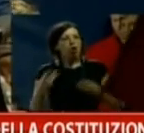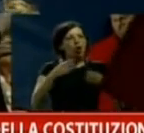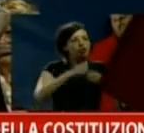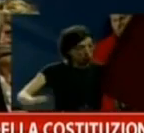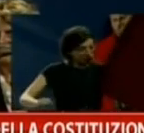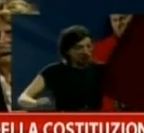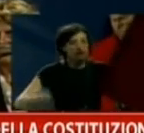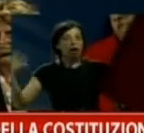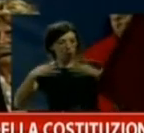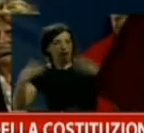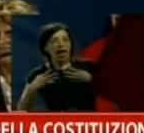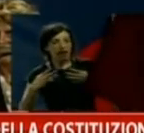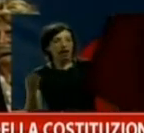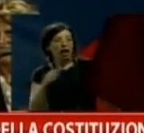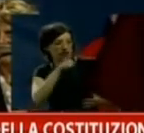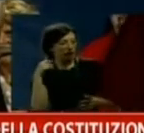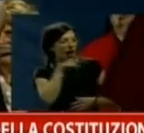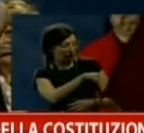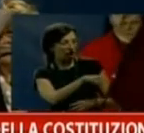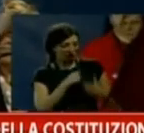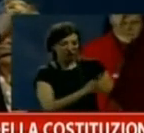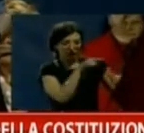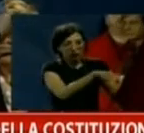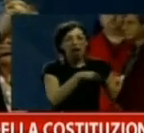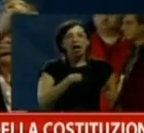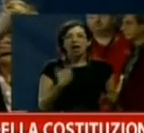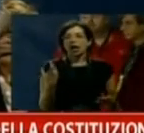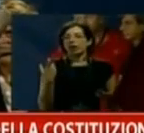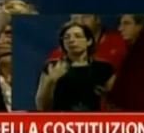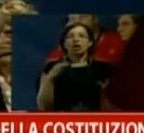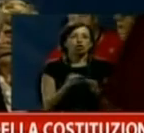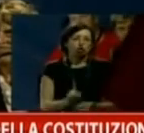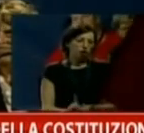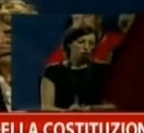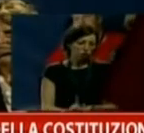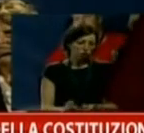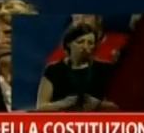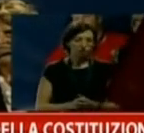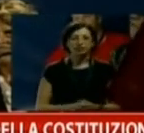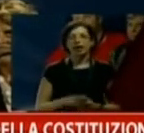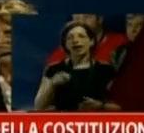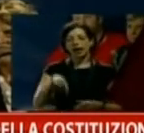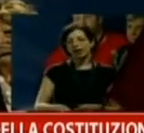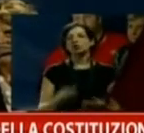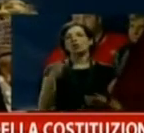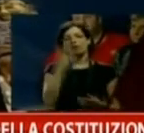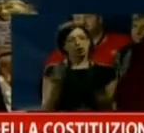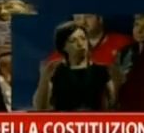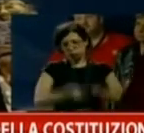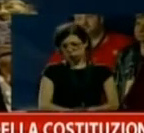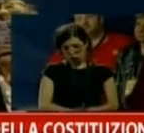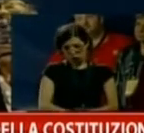se noi cadiamo in questo tipo di tentazione. Io devo dire, e chiudo, l'ho già fatta troppo lunga, ma volevo un